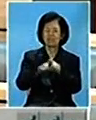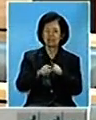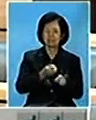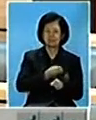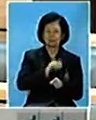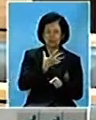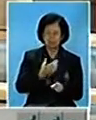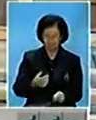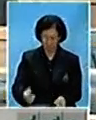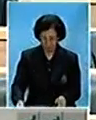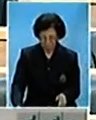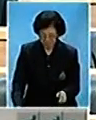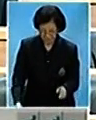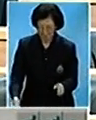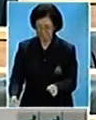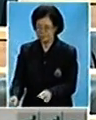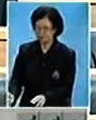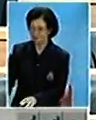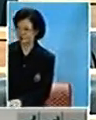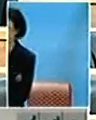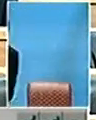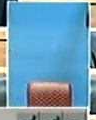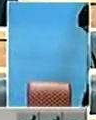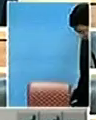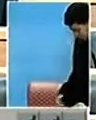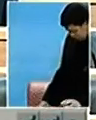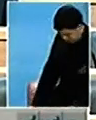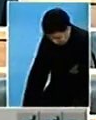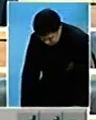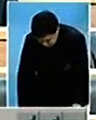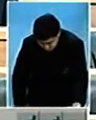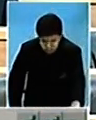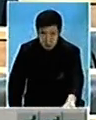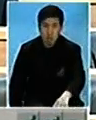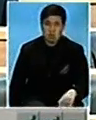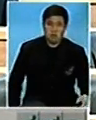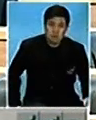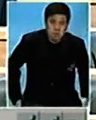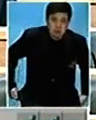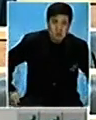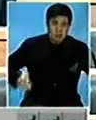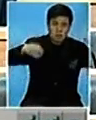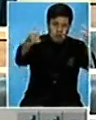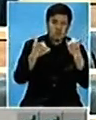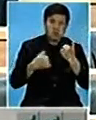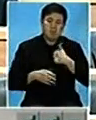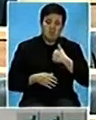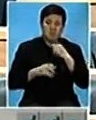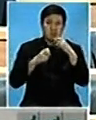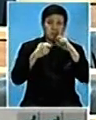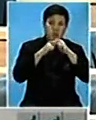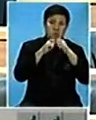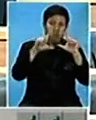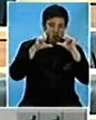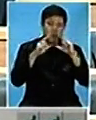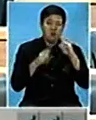ยในเรื่องบางเรื่องตรงนี้เสียหายผมเชื่อว่าท่านมีจิตวิญญาณของความเป็นคนไทยผมเองก็เป็นคนไท